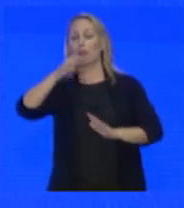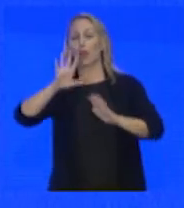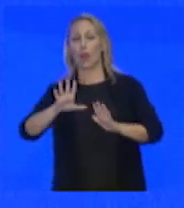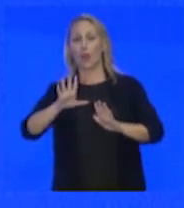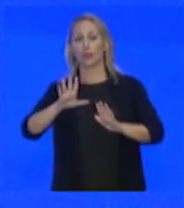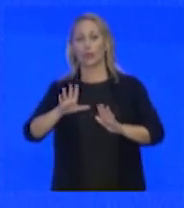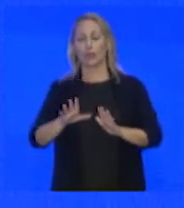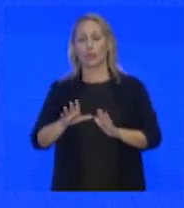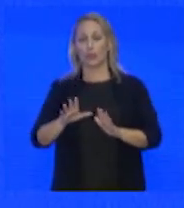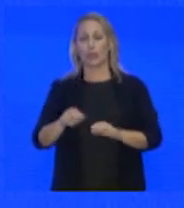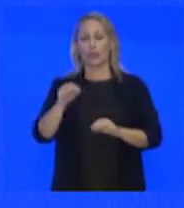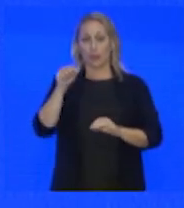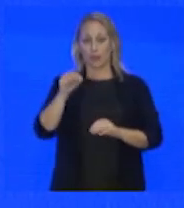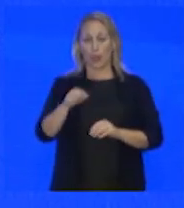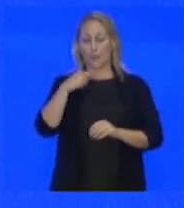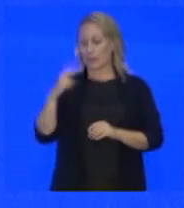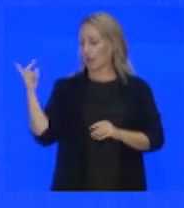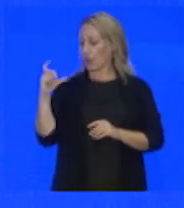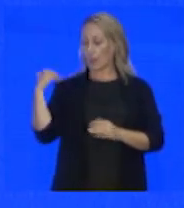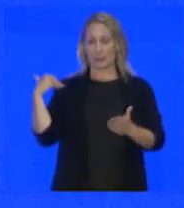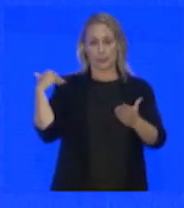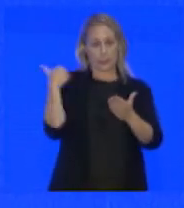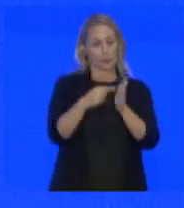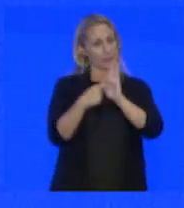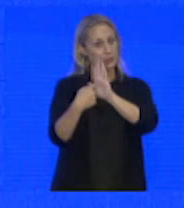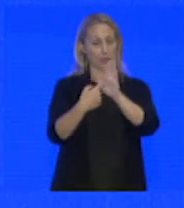δώσαμε τους πρώτους 2 μήνες της διακυβέρνησής μας.